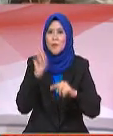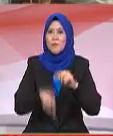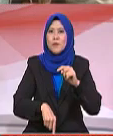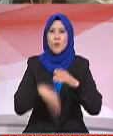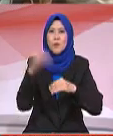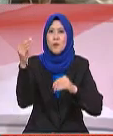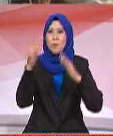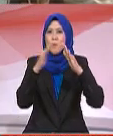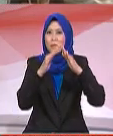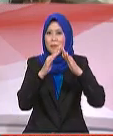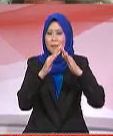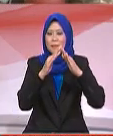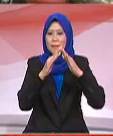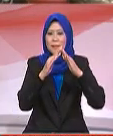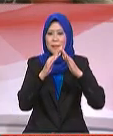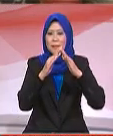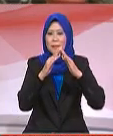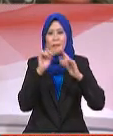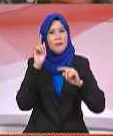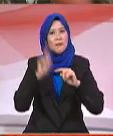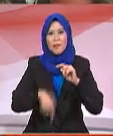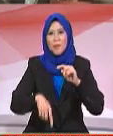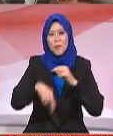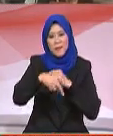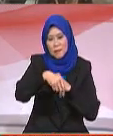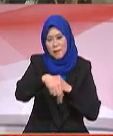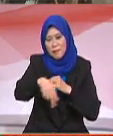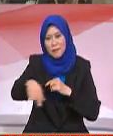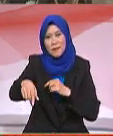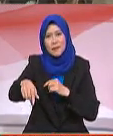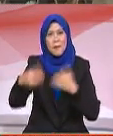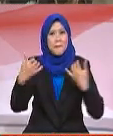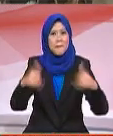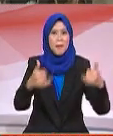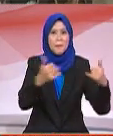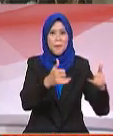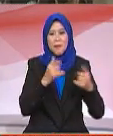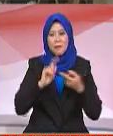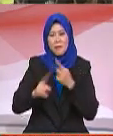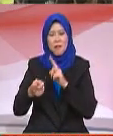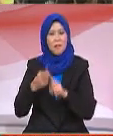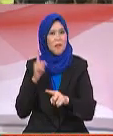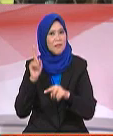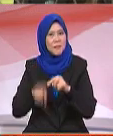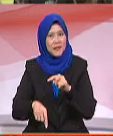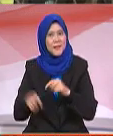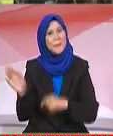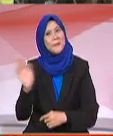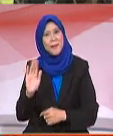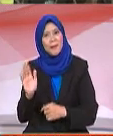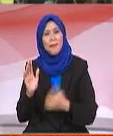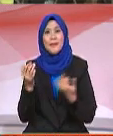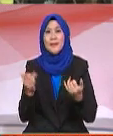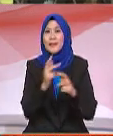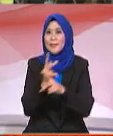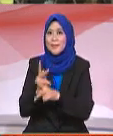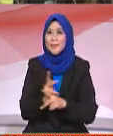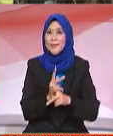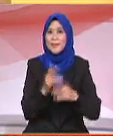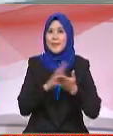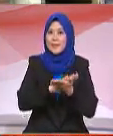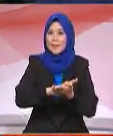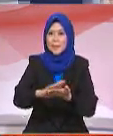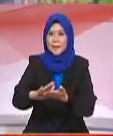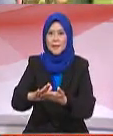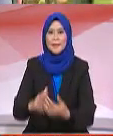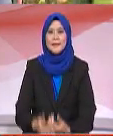rumah. Tak boleh jalan-jalan. Tak boleh main dengan kawan-kawan. Bye. Jaga